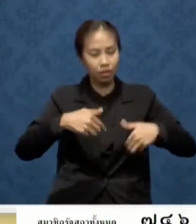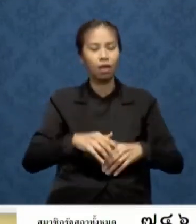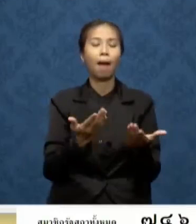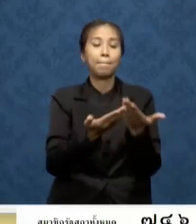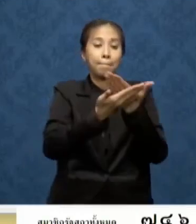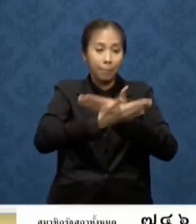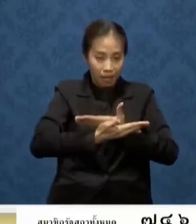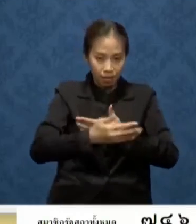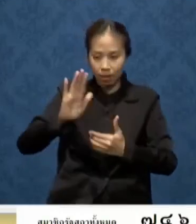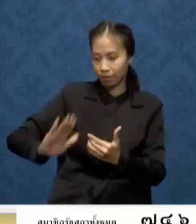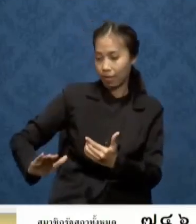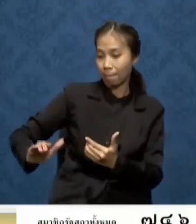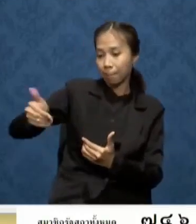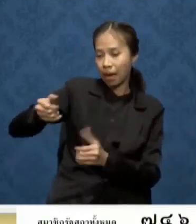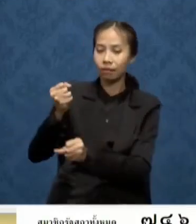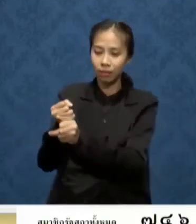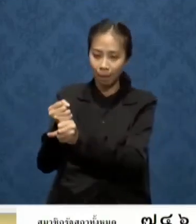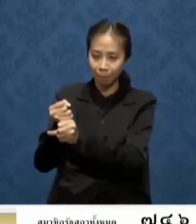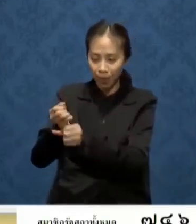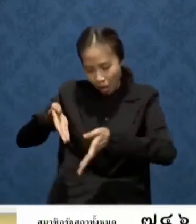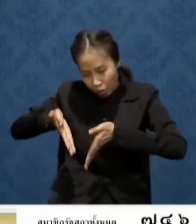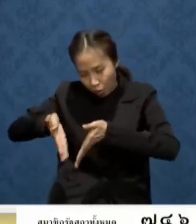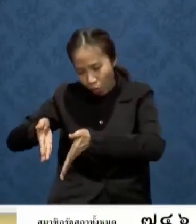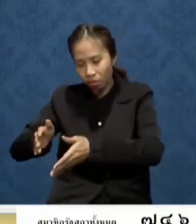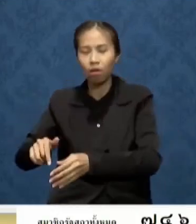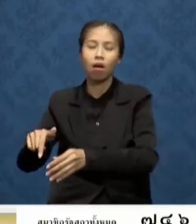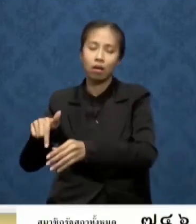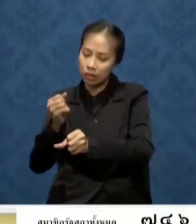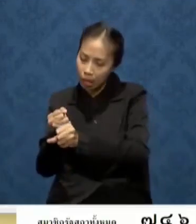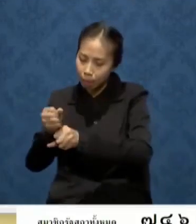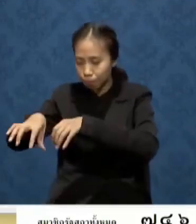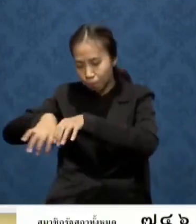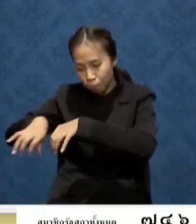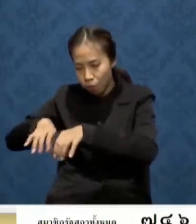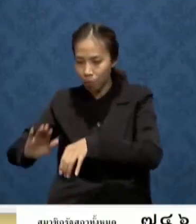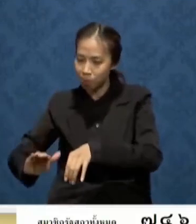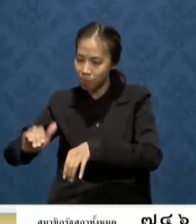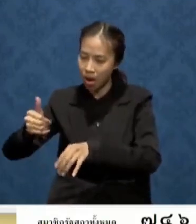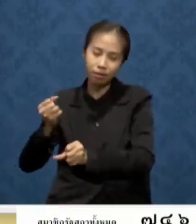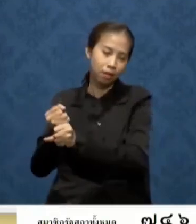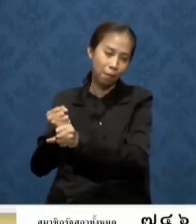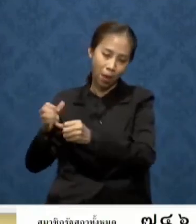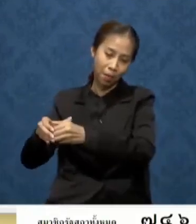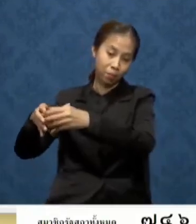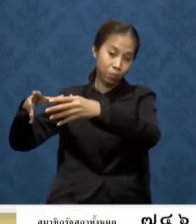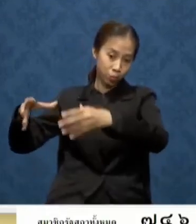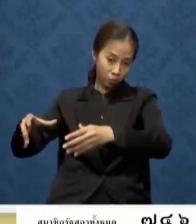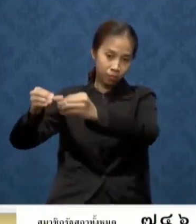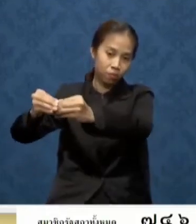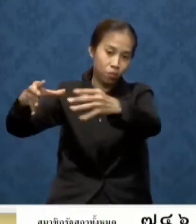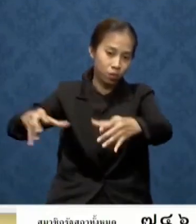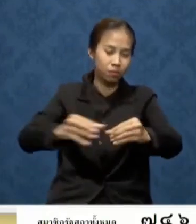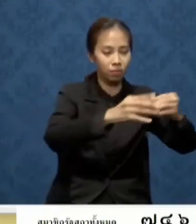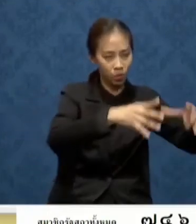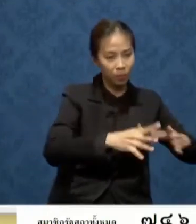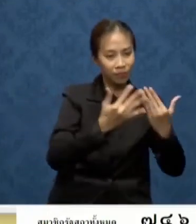เมืองสรางแ่เลือฝอยใเมืองให้มัดีก่อนรูปปธรรมก็คือการเร่ง พรักดัน พ.บ.กระจ่ายอ